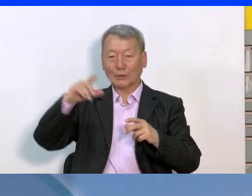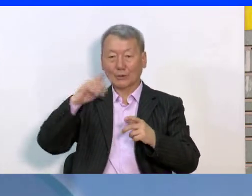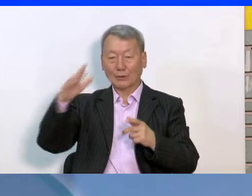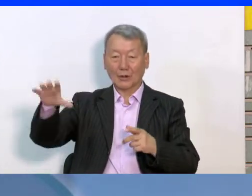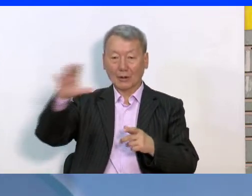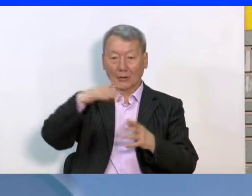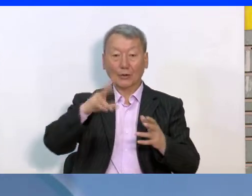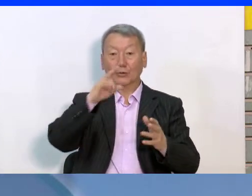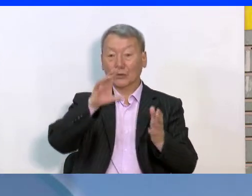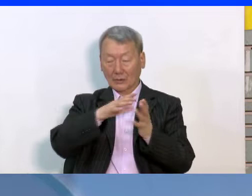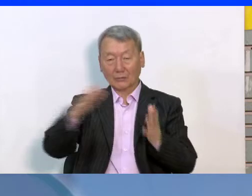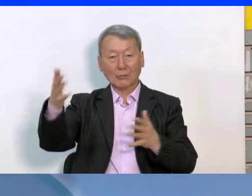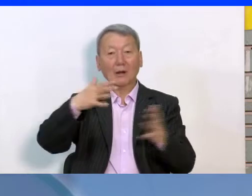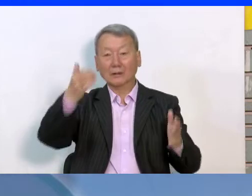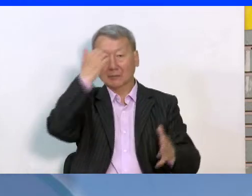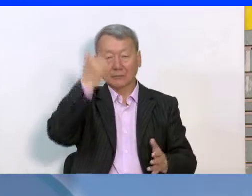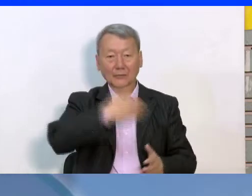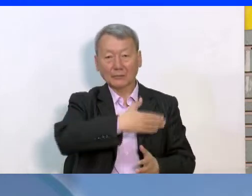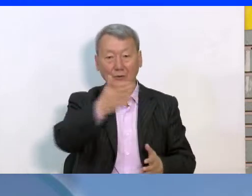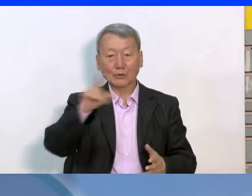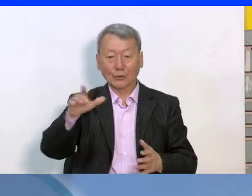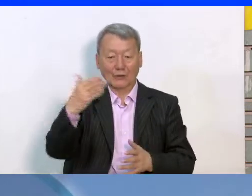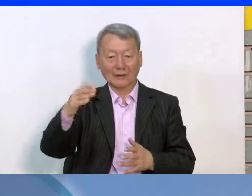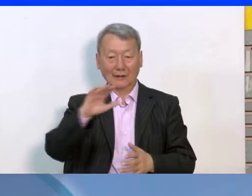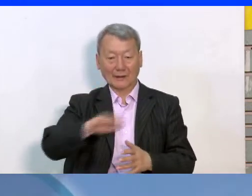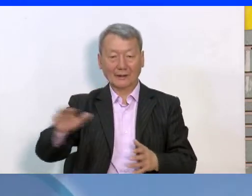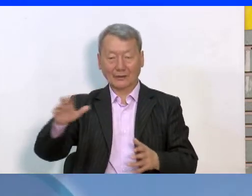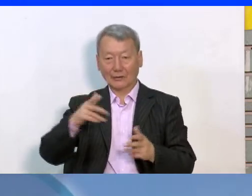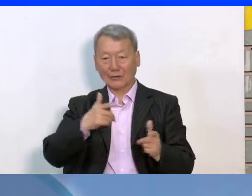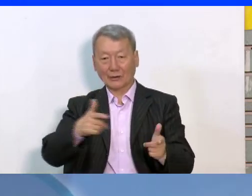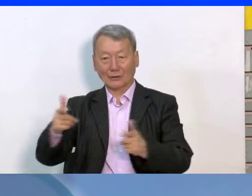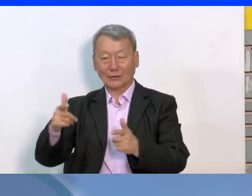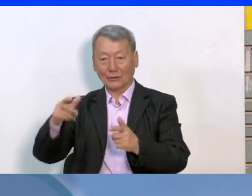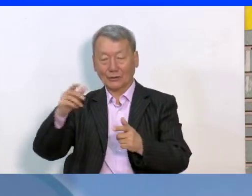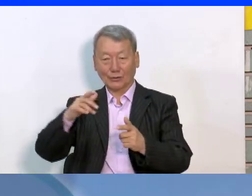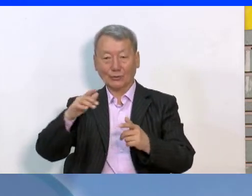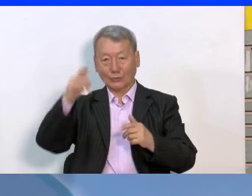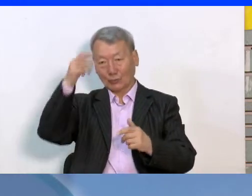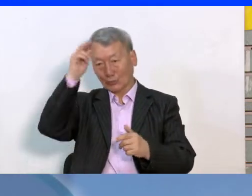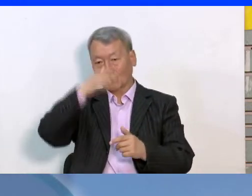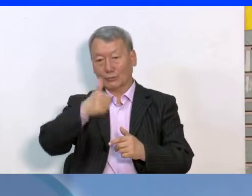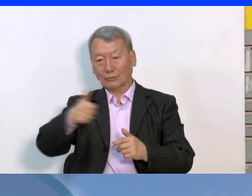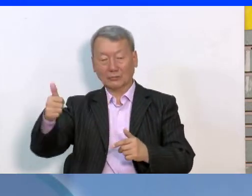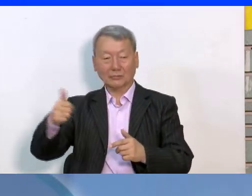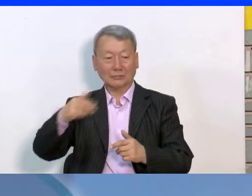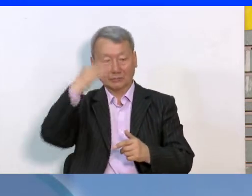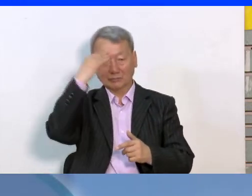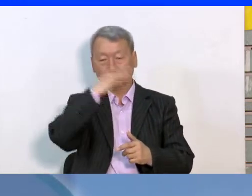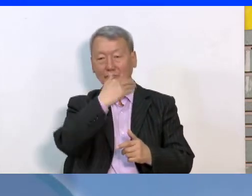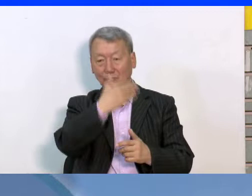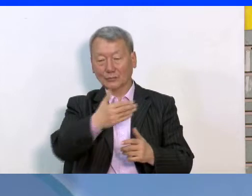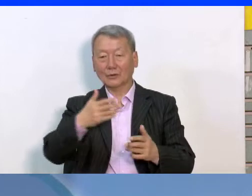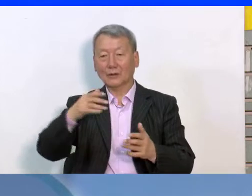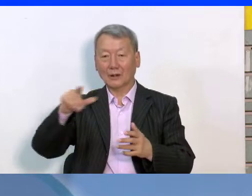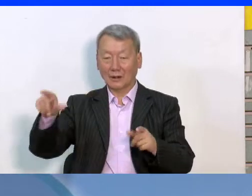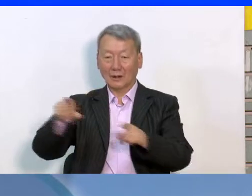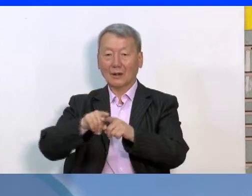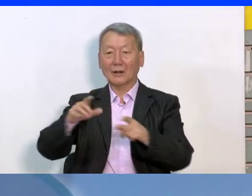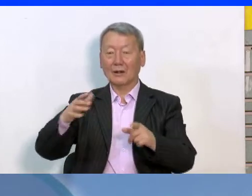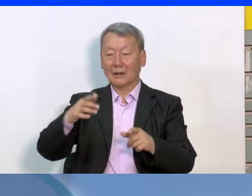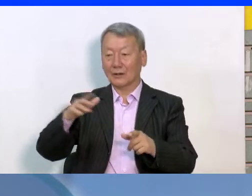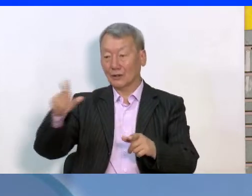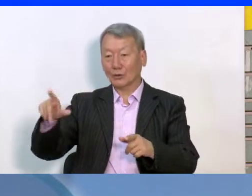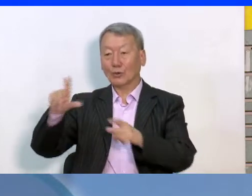баарыңыздарга ыраазычылык билдирем. Ушу балдардын келечеги деп ошо онлайн сабактарды уюштуруп, ошол сабактарга катышсын балдарды камсыз